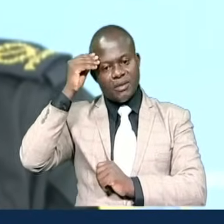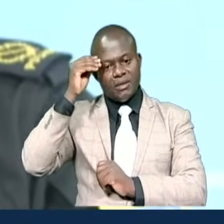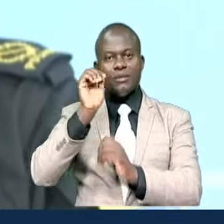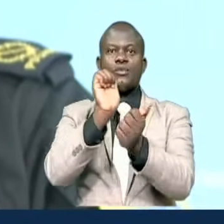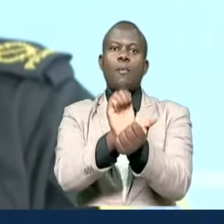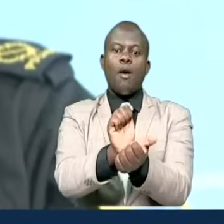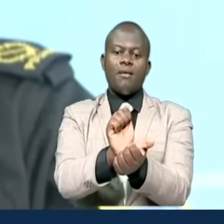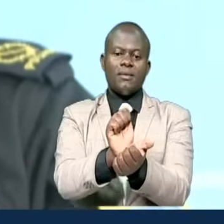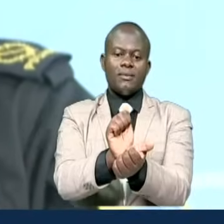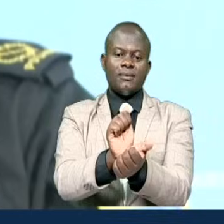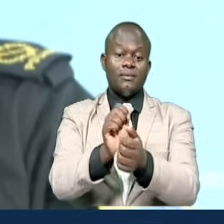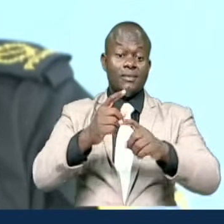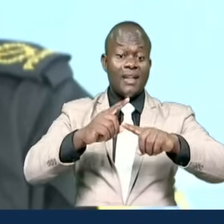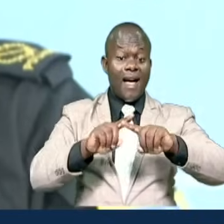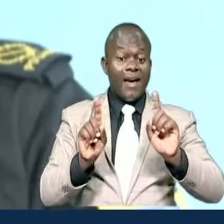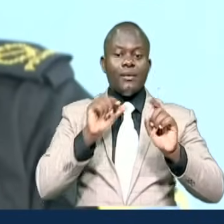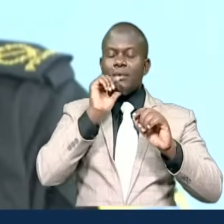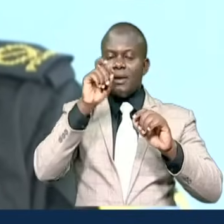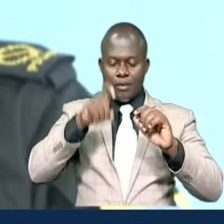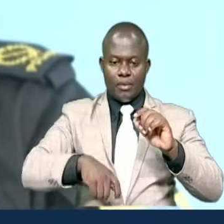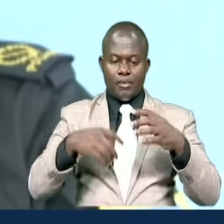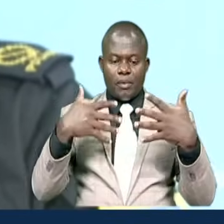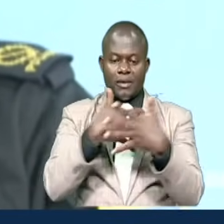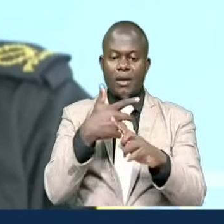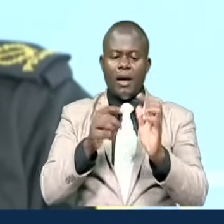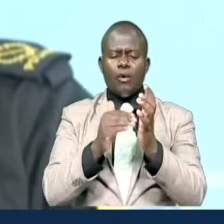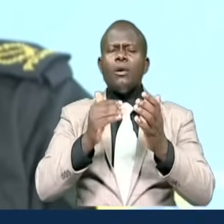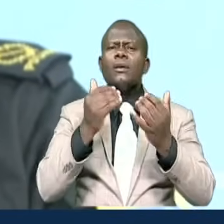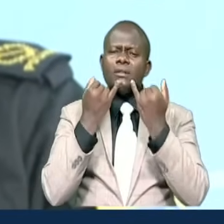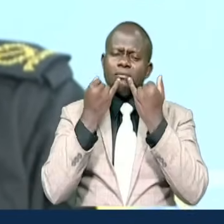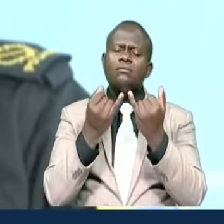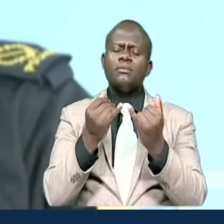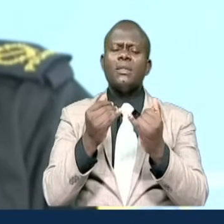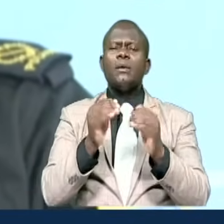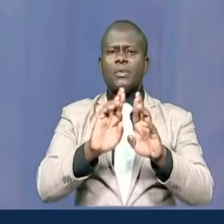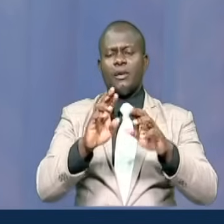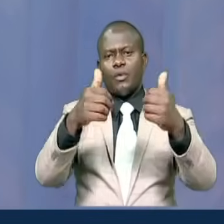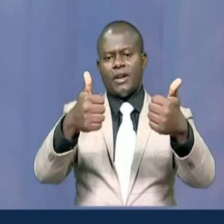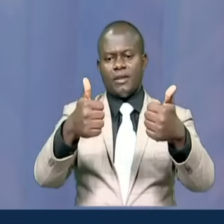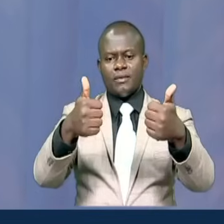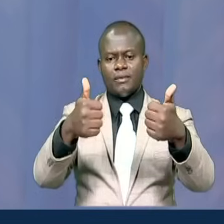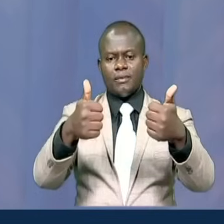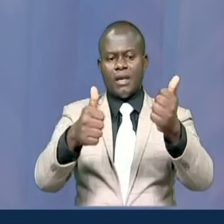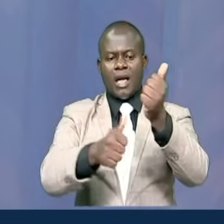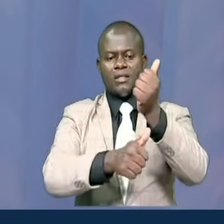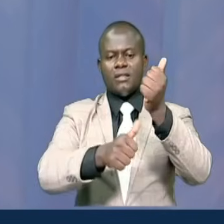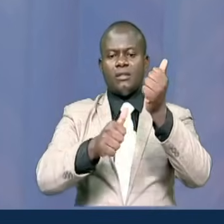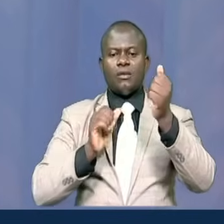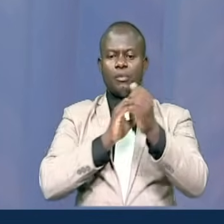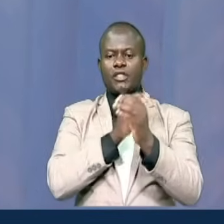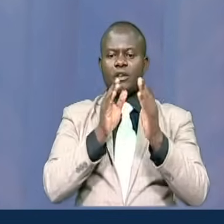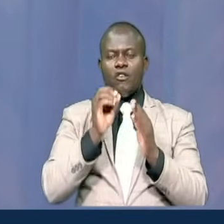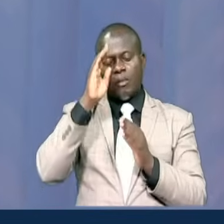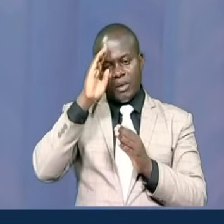tuzamuhana ariko ntabwo bigomba kubatera ubwoba ahubwo turabateguza kugira ngo bitegure neza Assistant Commissioner of Police Boniface